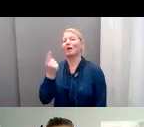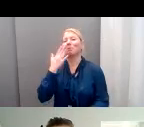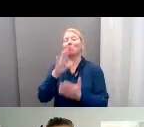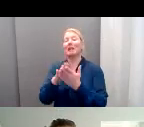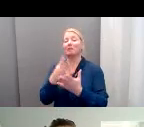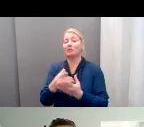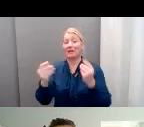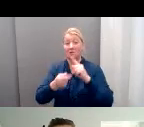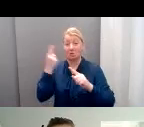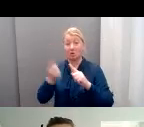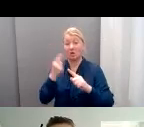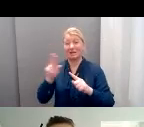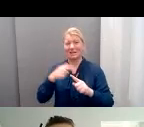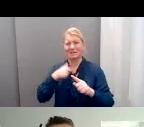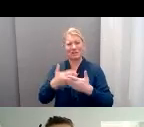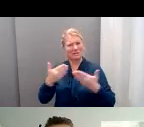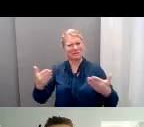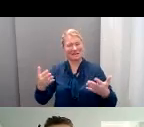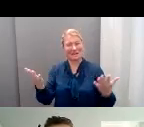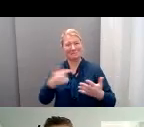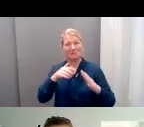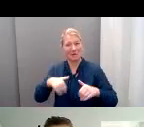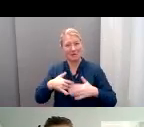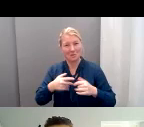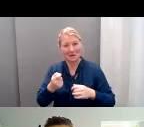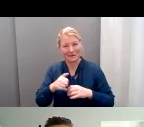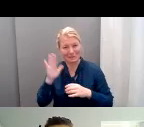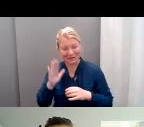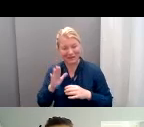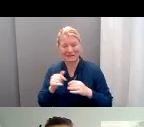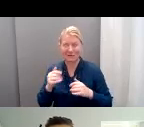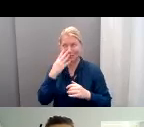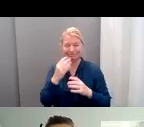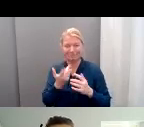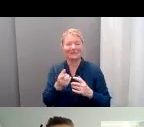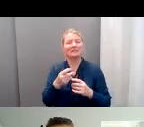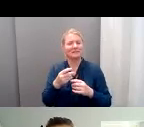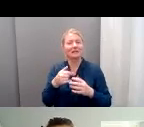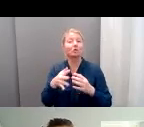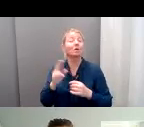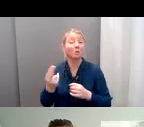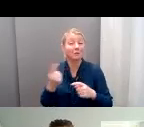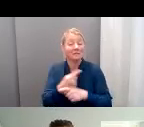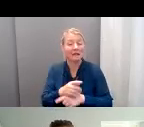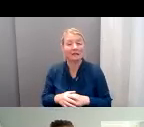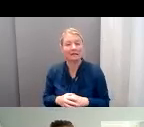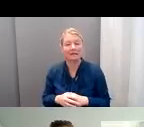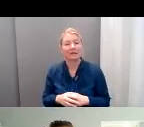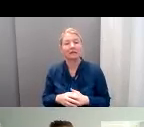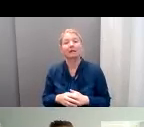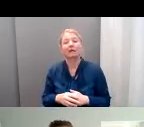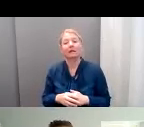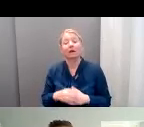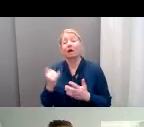presentera lite mer vad det är vi har gjort. Så jag tänkte jag passa på att göra det nu så att det i alla fall blir lite tydligare. Och då är det alltså att